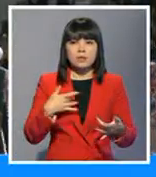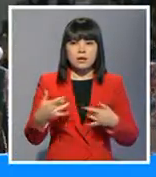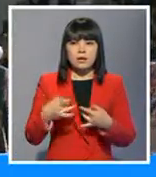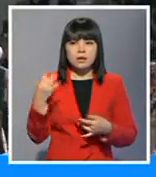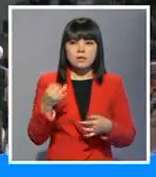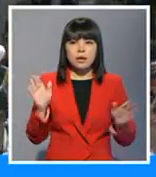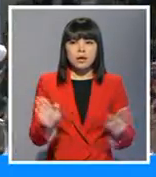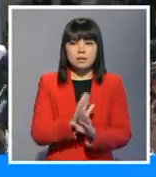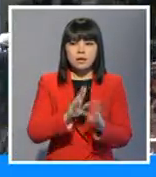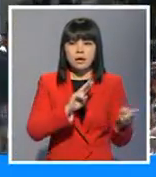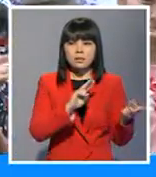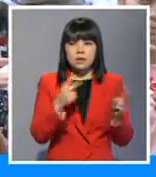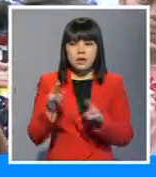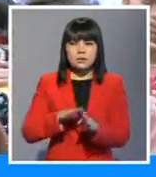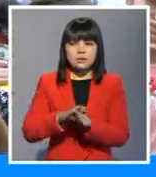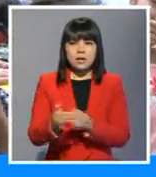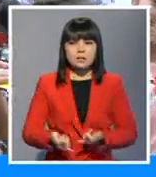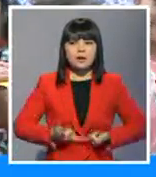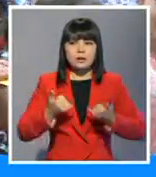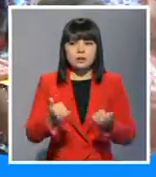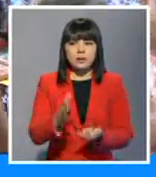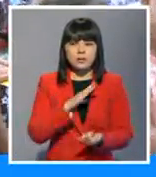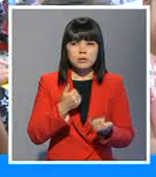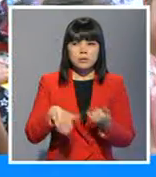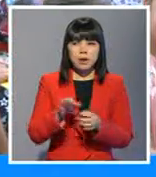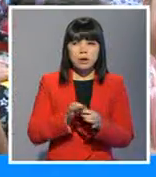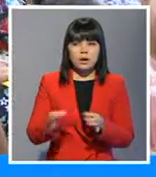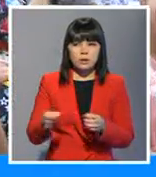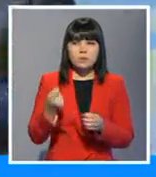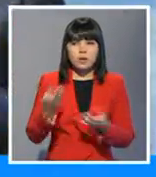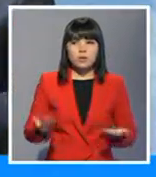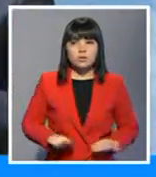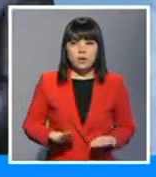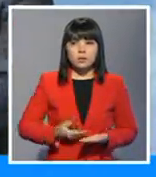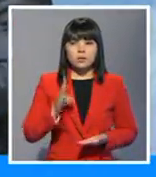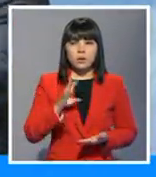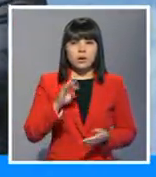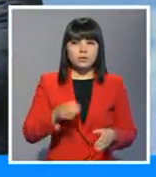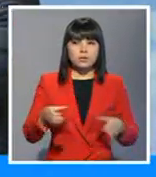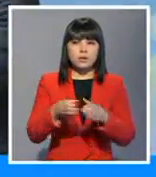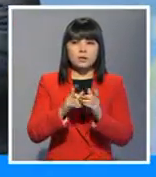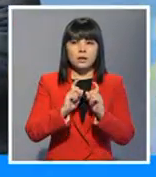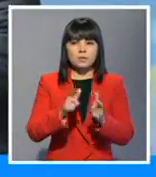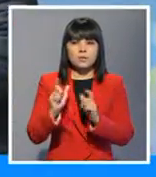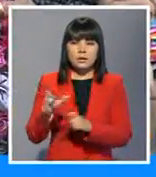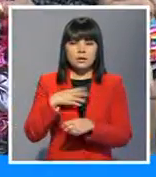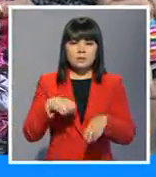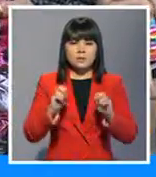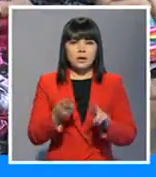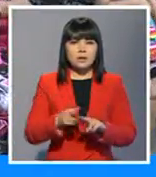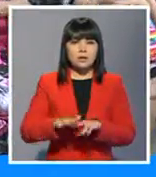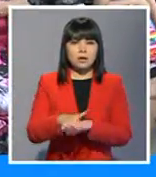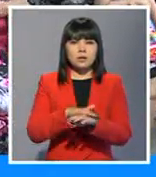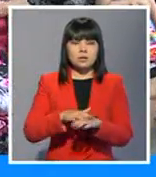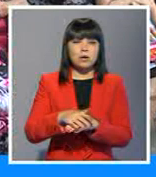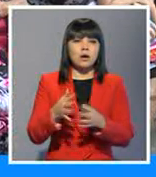әуелетіп ән салып, би биледі. Салтанатты шара барысында ауданның бірнеше тұрғынына Нұр Отан партиясының билеттері табысталды. Сонымен қатар